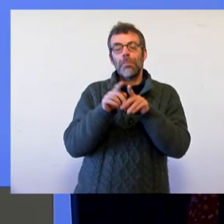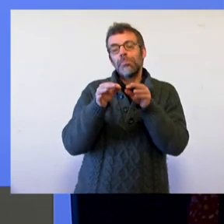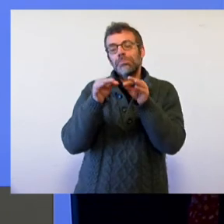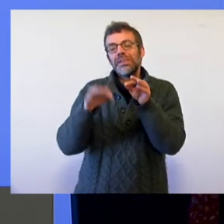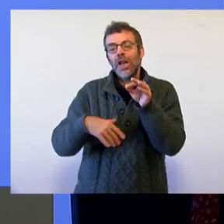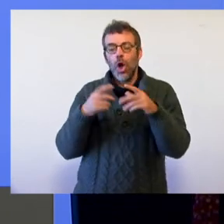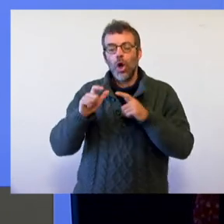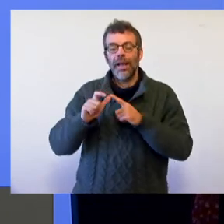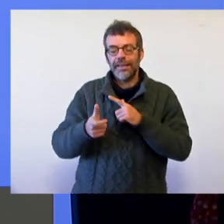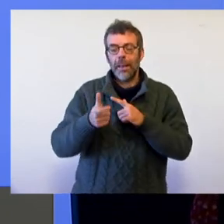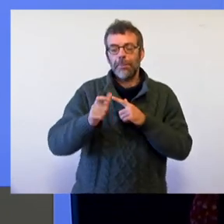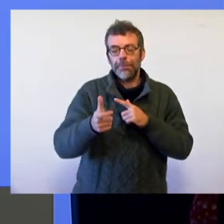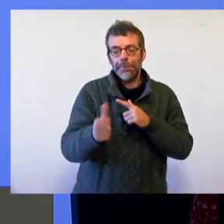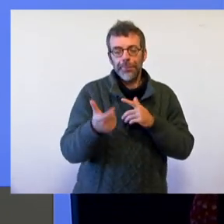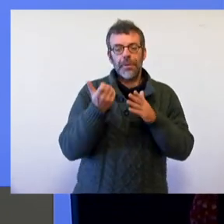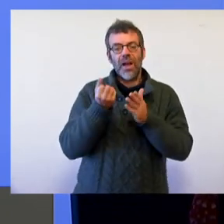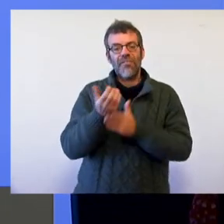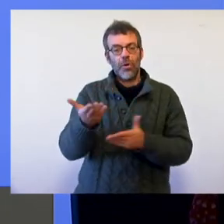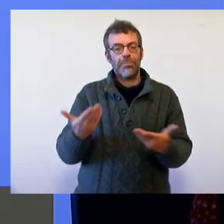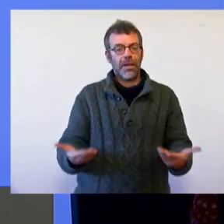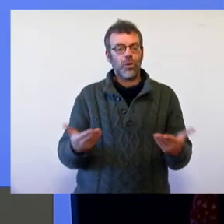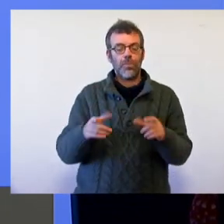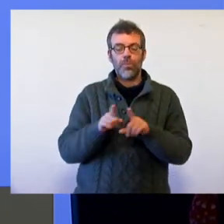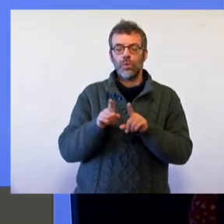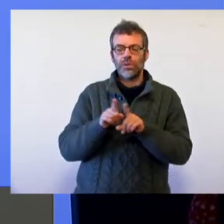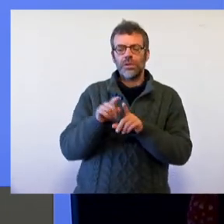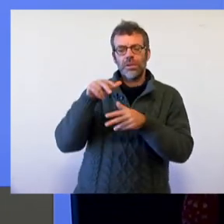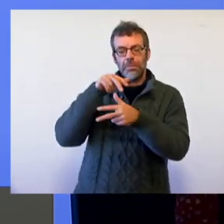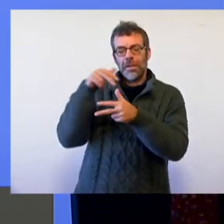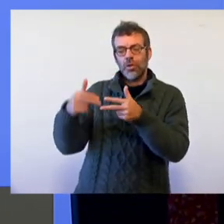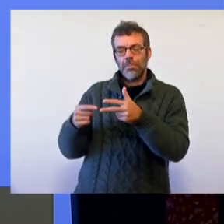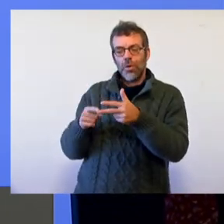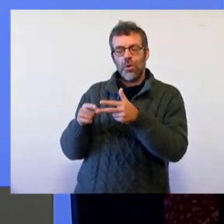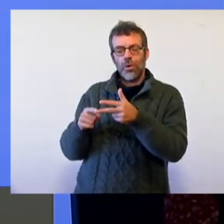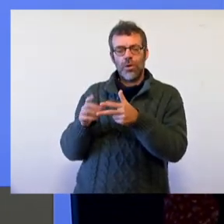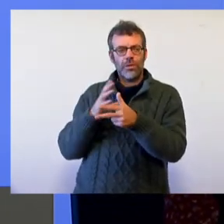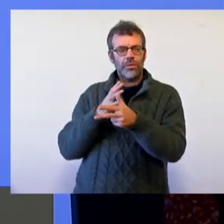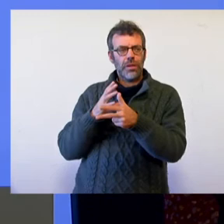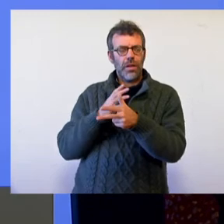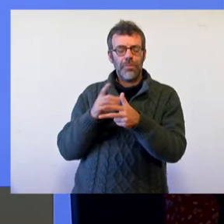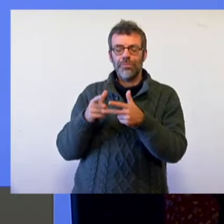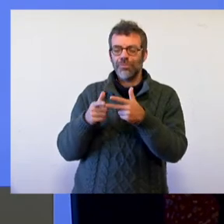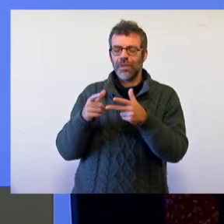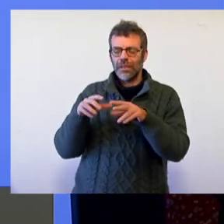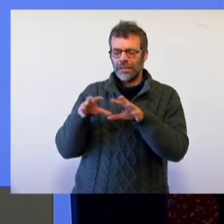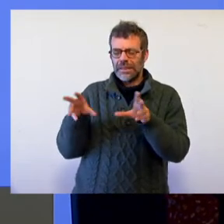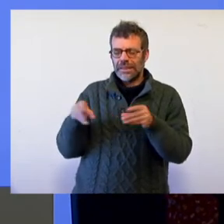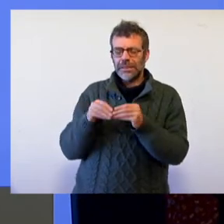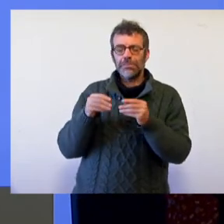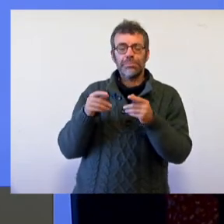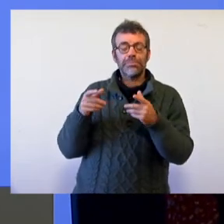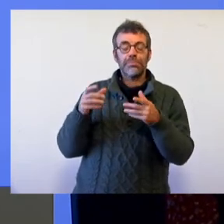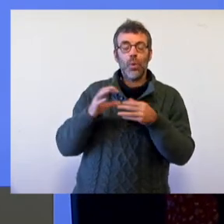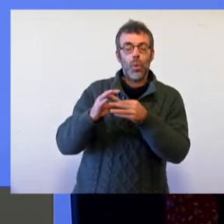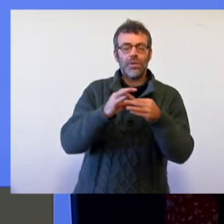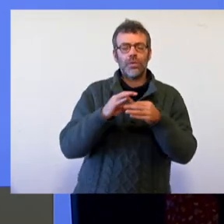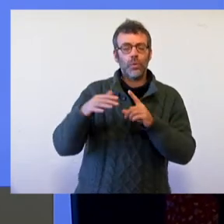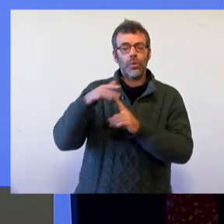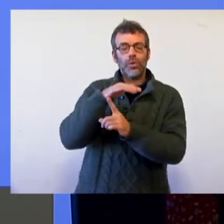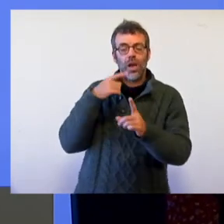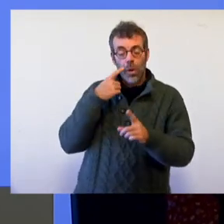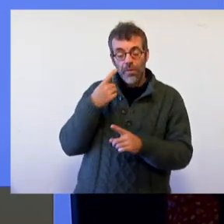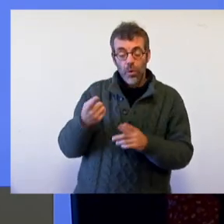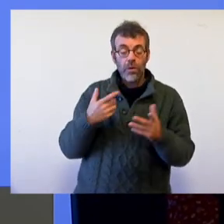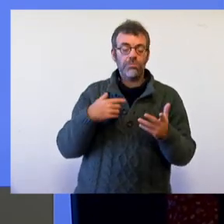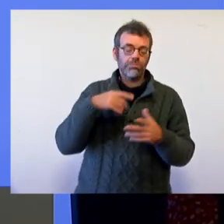donc, y compris à la métropole, où il y a des crédits de cohésion sociale figurent, nous présenterons un effort